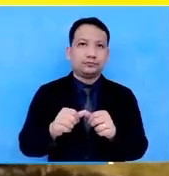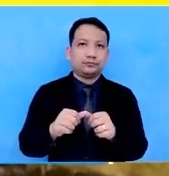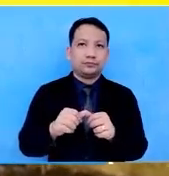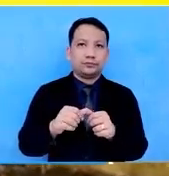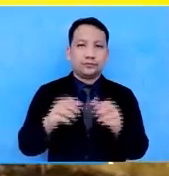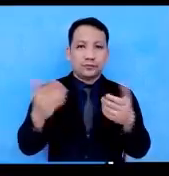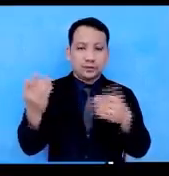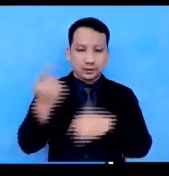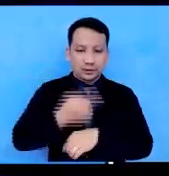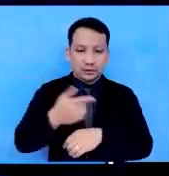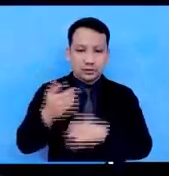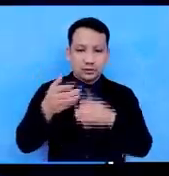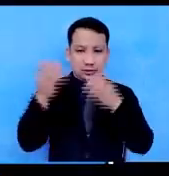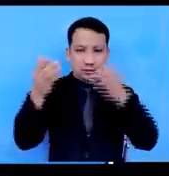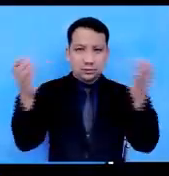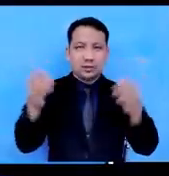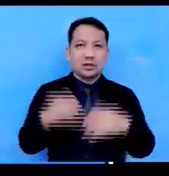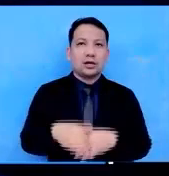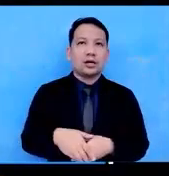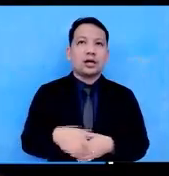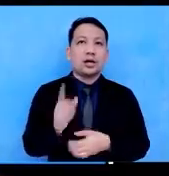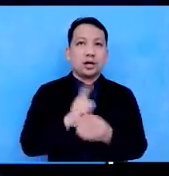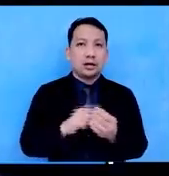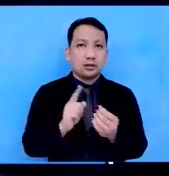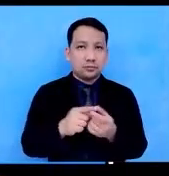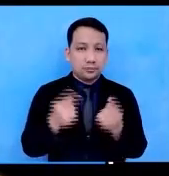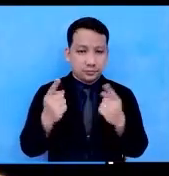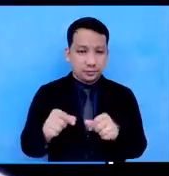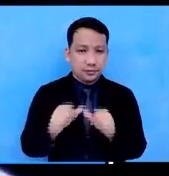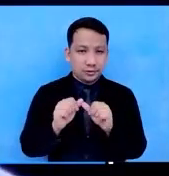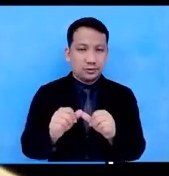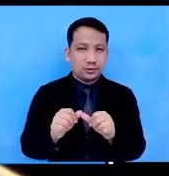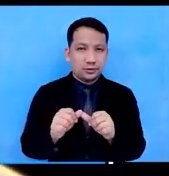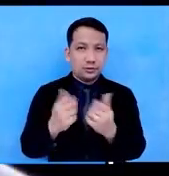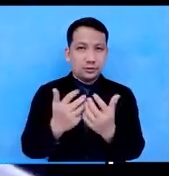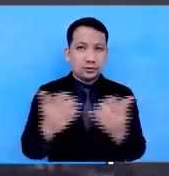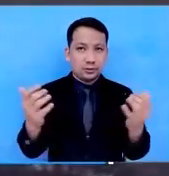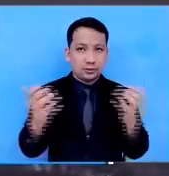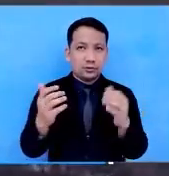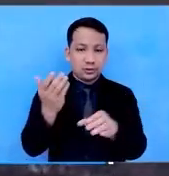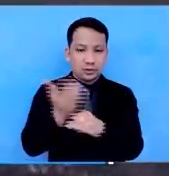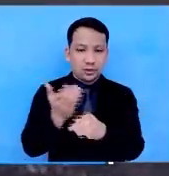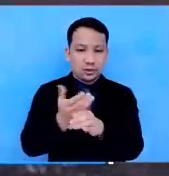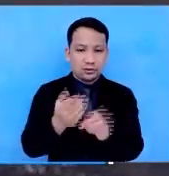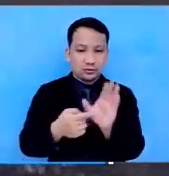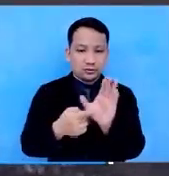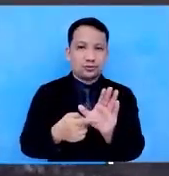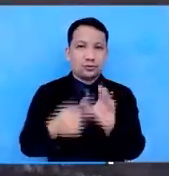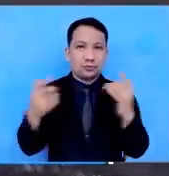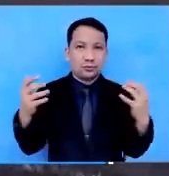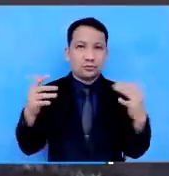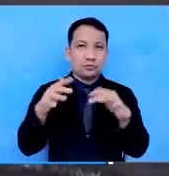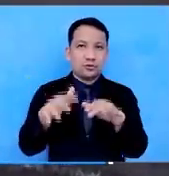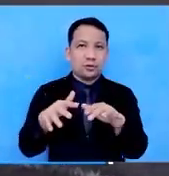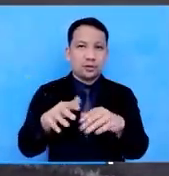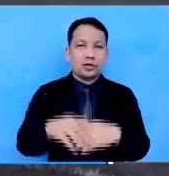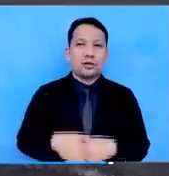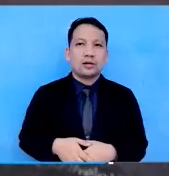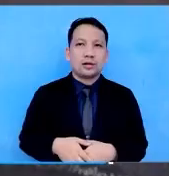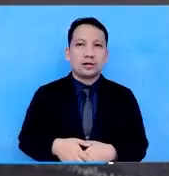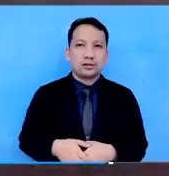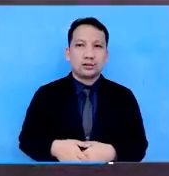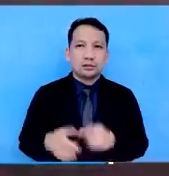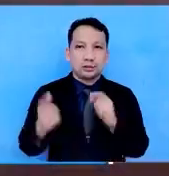Day celebrations. Nangyari ang pamamaril sa isang auto show at pasyalan na dinumog ng mga manunood. Sa inisyal